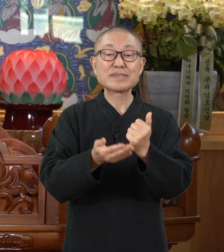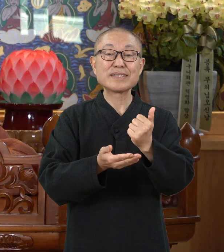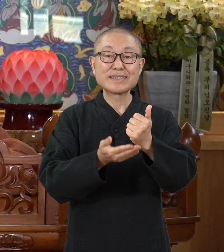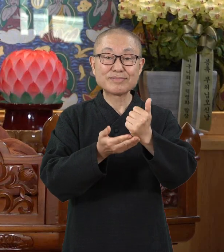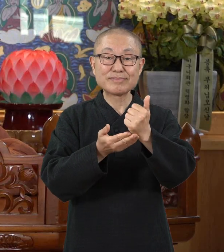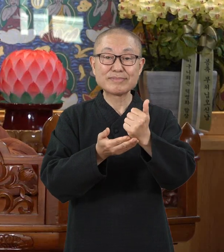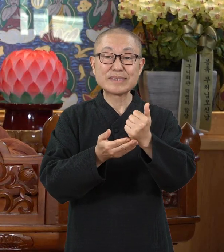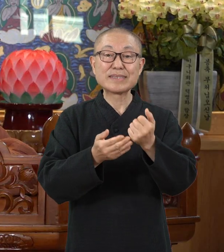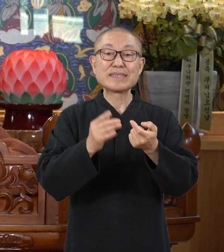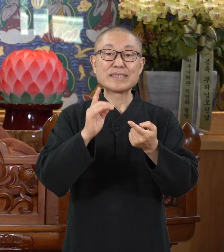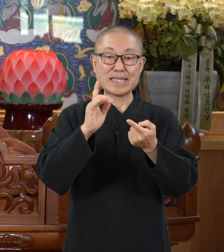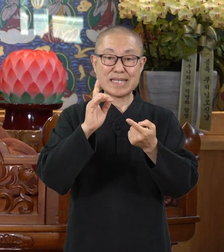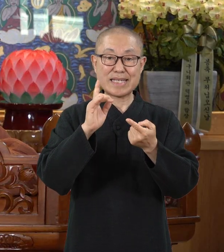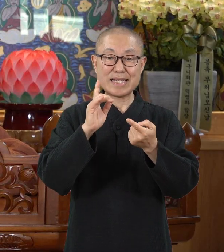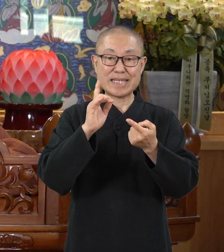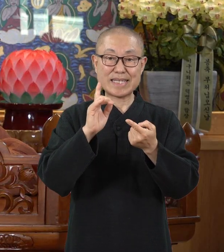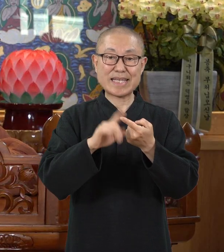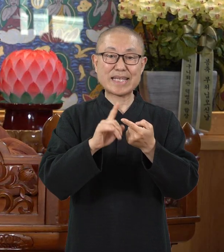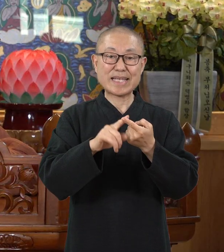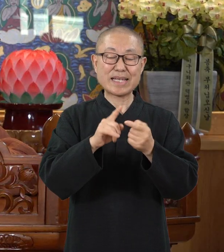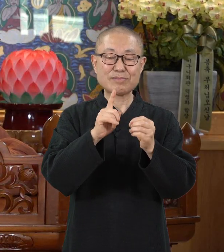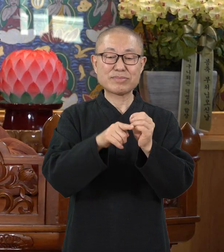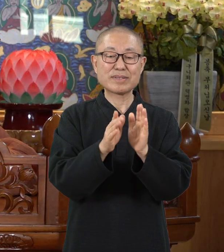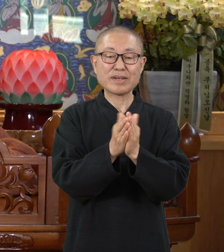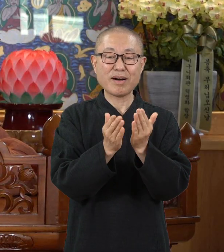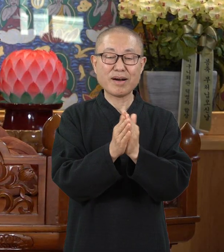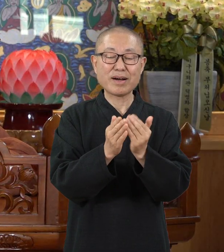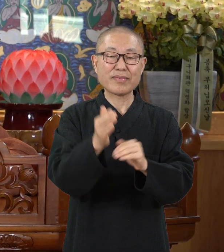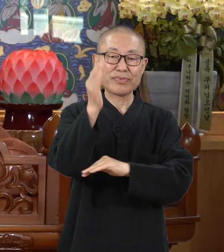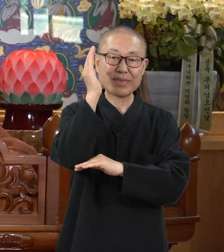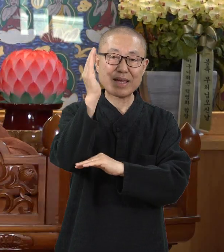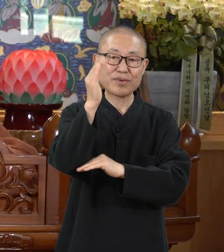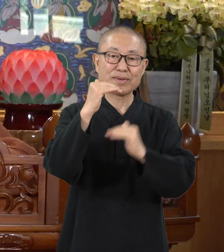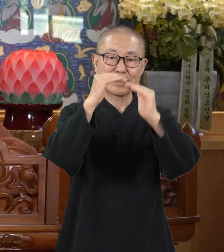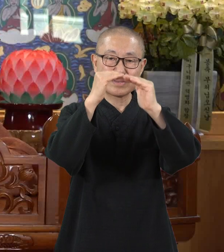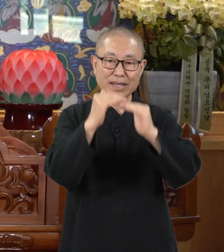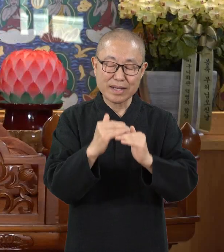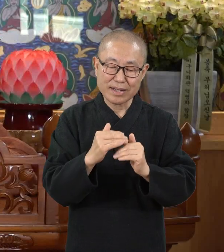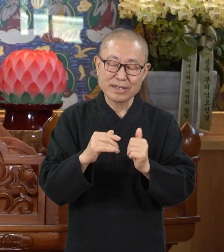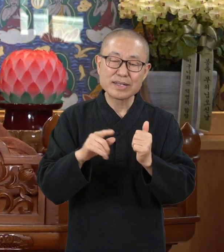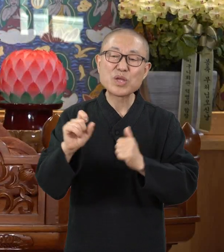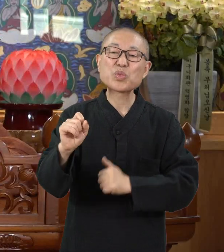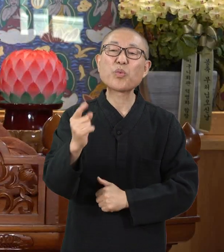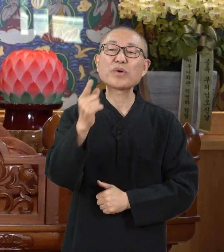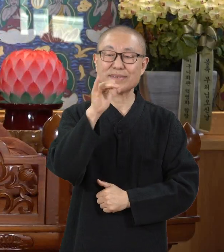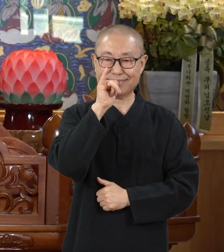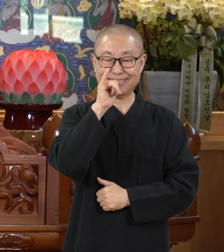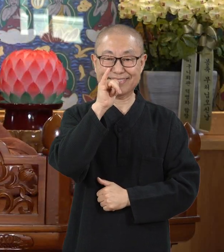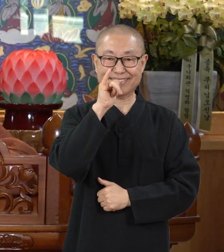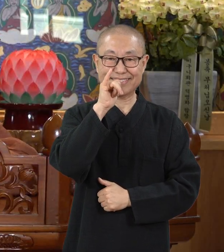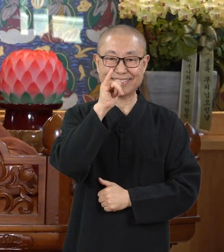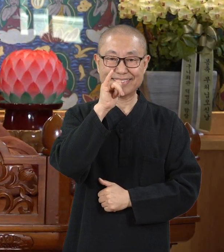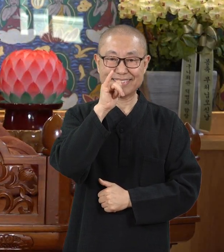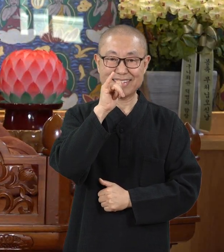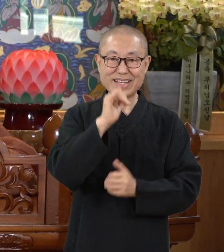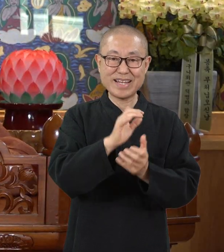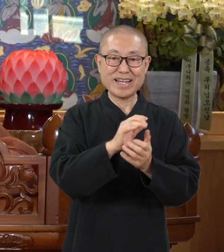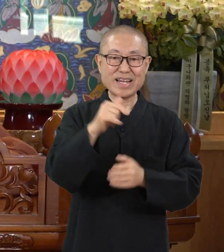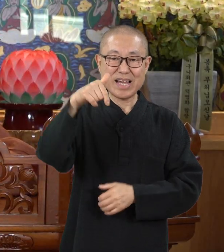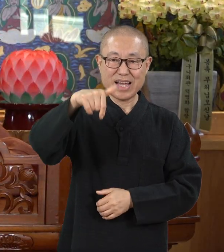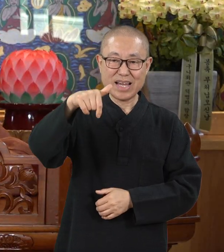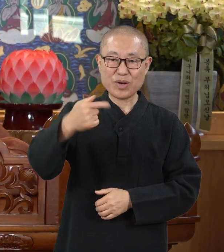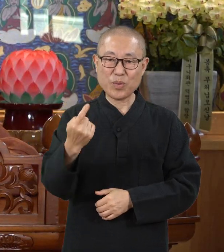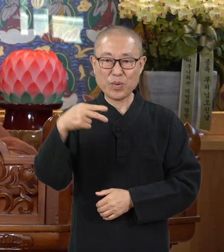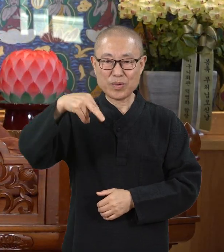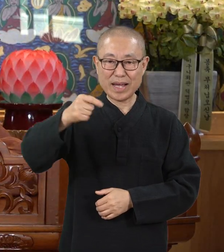부처님께서는 이 법구경을 설하신 이 개송을 설하신 계기가 있으셔요. 꼬살라고